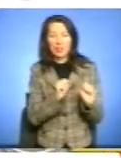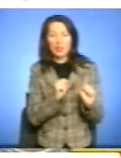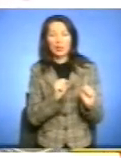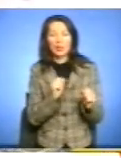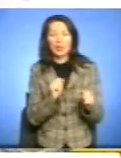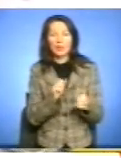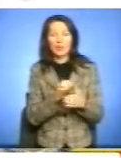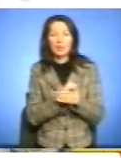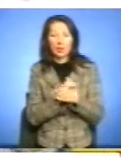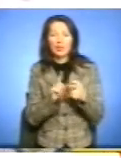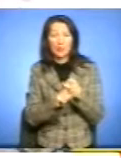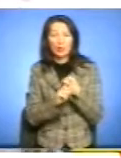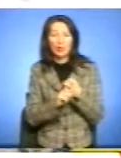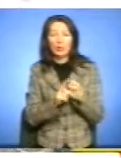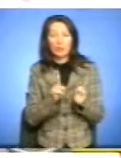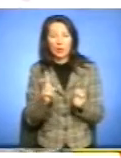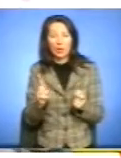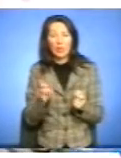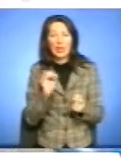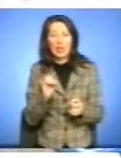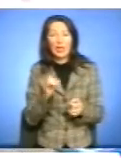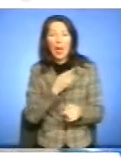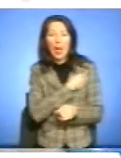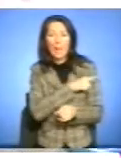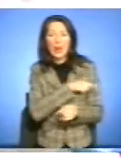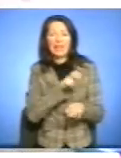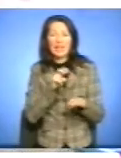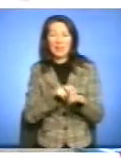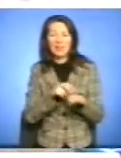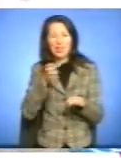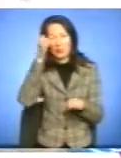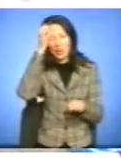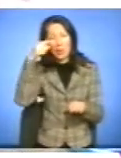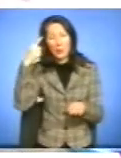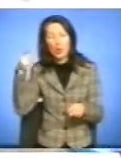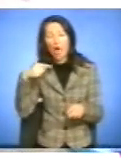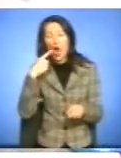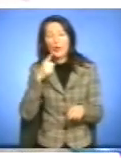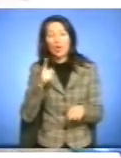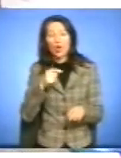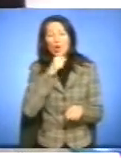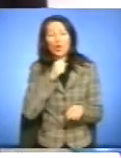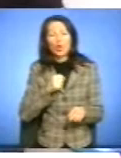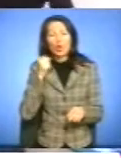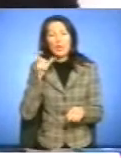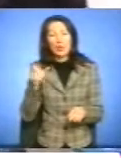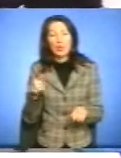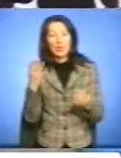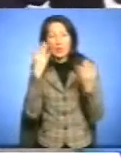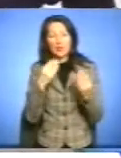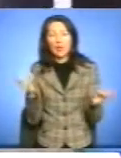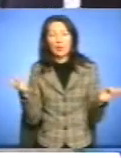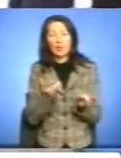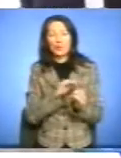так? От, і медики, вчені, психологи говорять про те, що навіть дорослій людині в день потрібно не